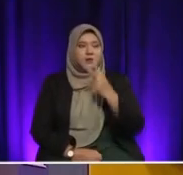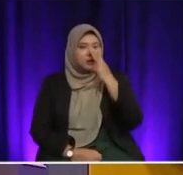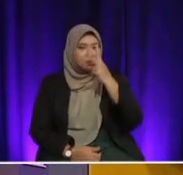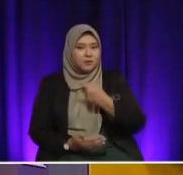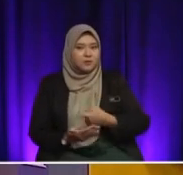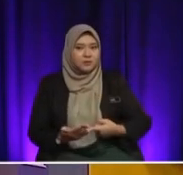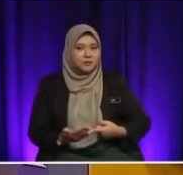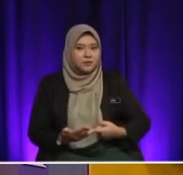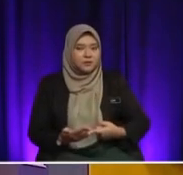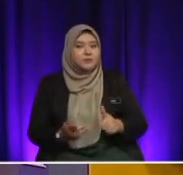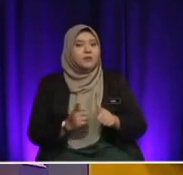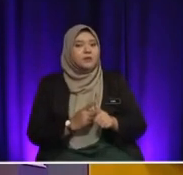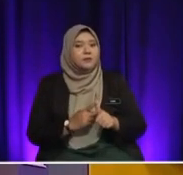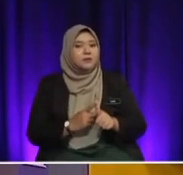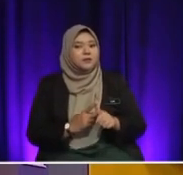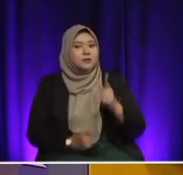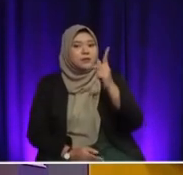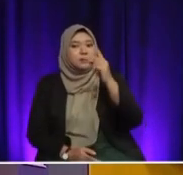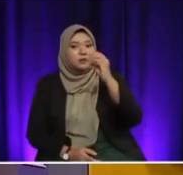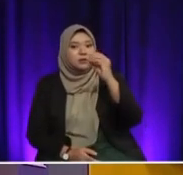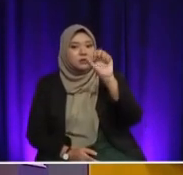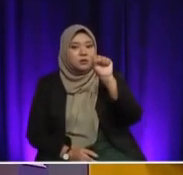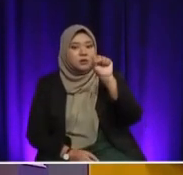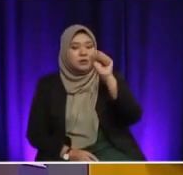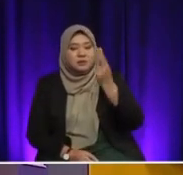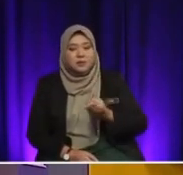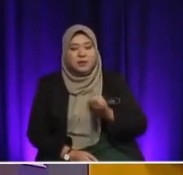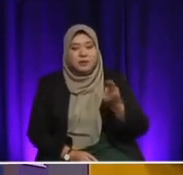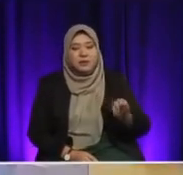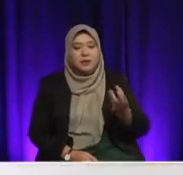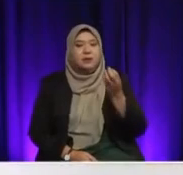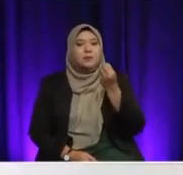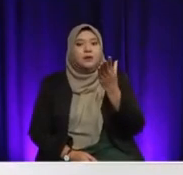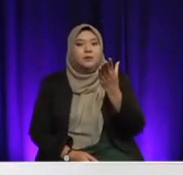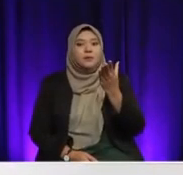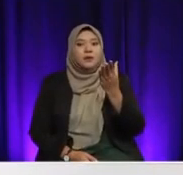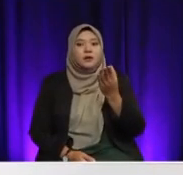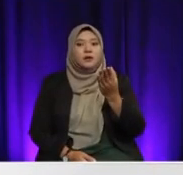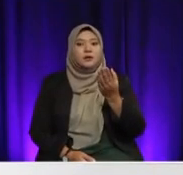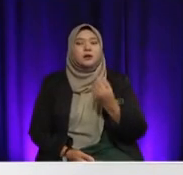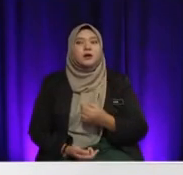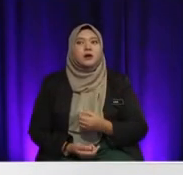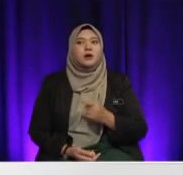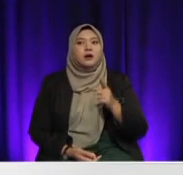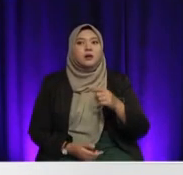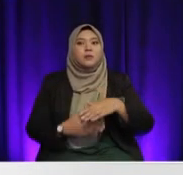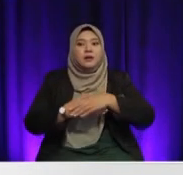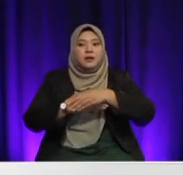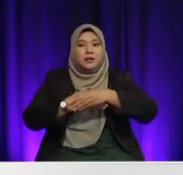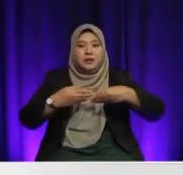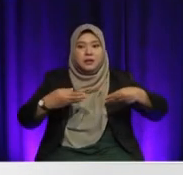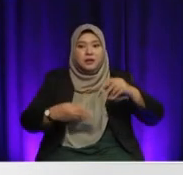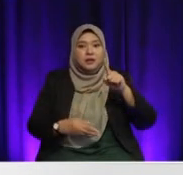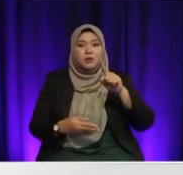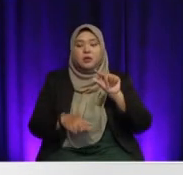ialah rumus dia ialah kuantiti darab kos unit. Untuk kos upah pula, kita